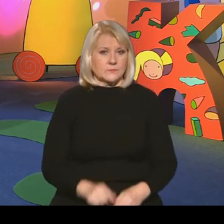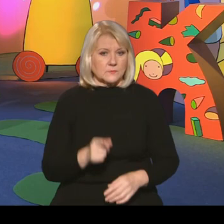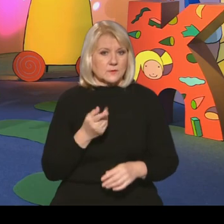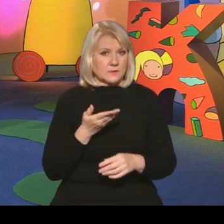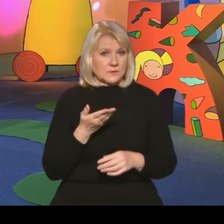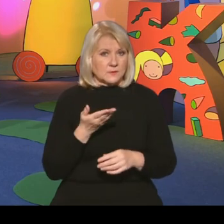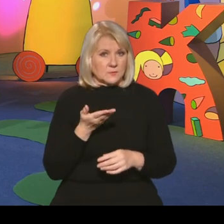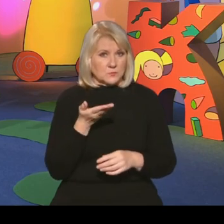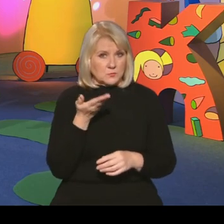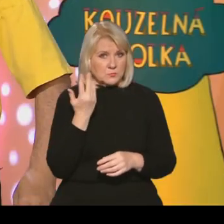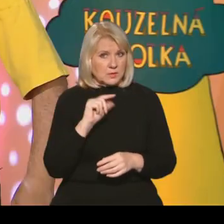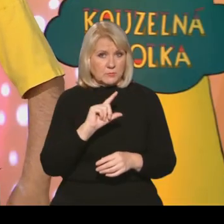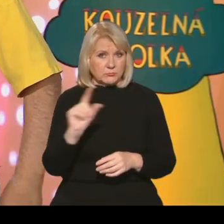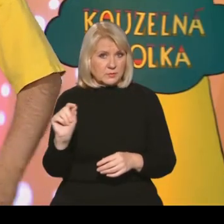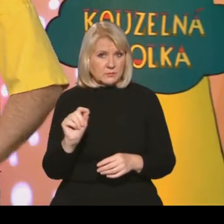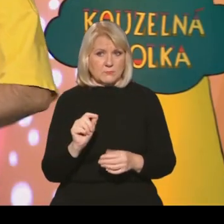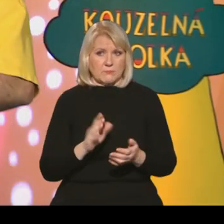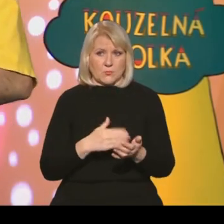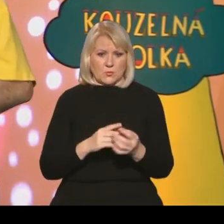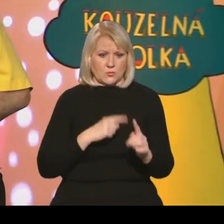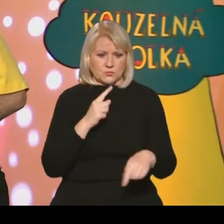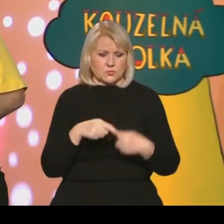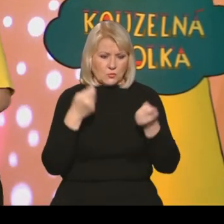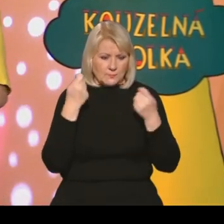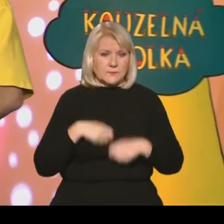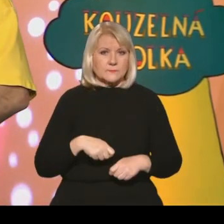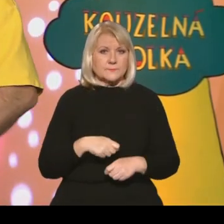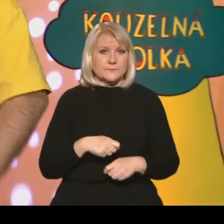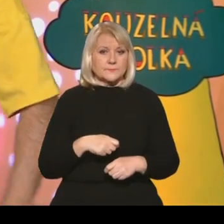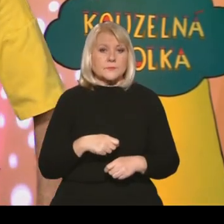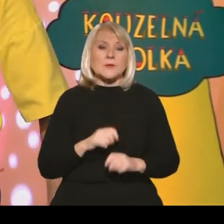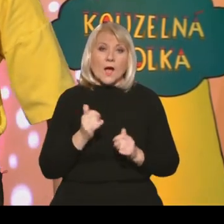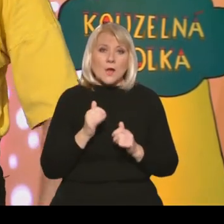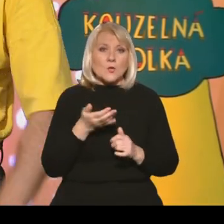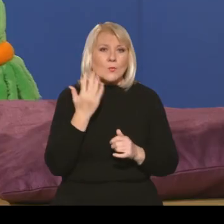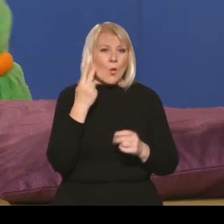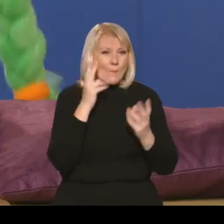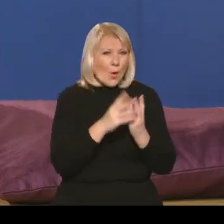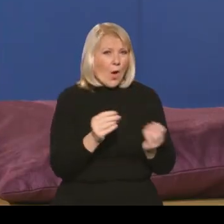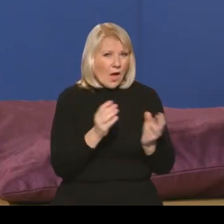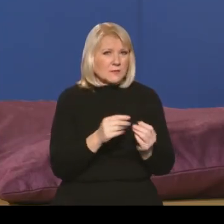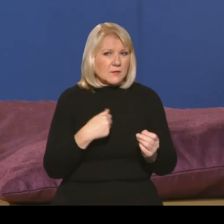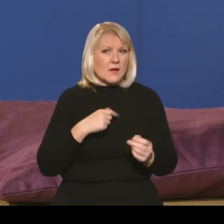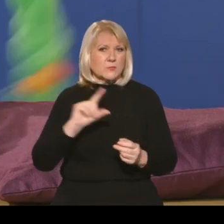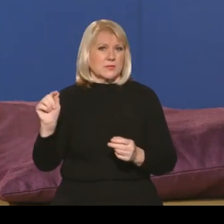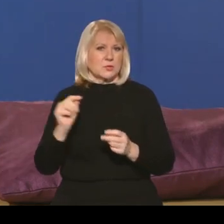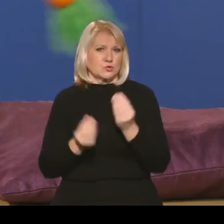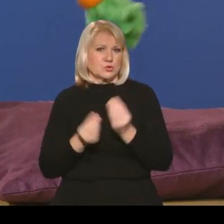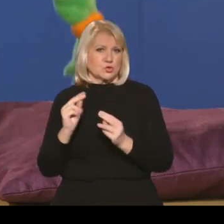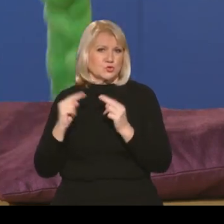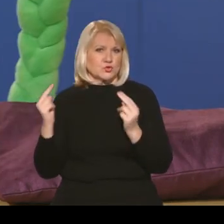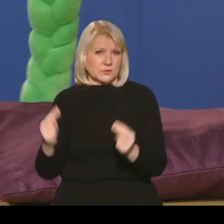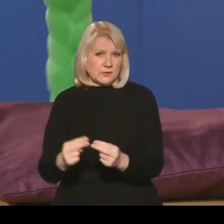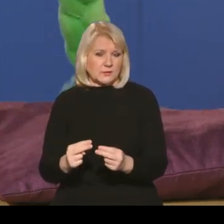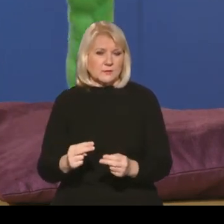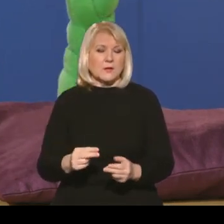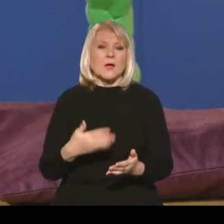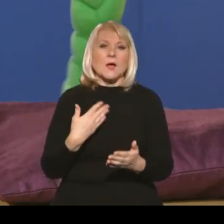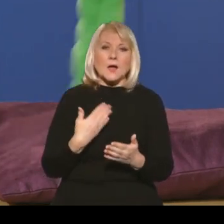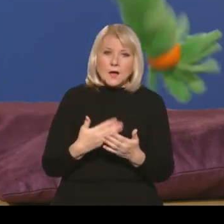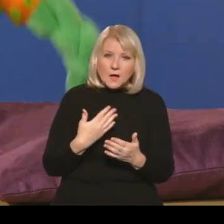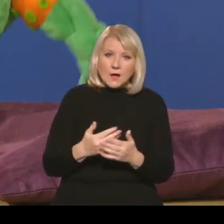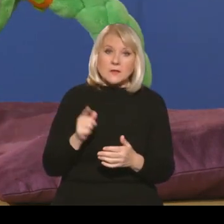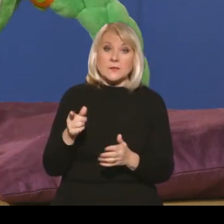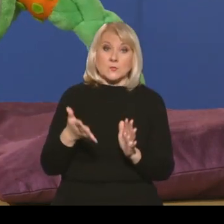že ses převlékal? Ano, když byla pohádka, tak já jsem byl venku na hřišti. Aha. Jo, takhle. A protože ses